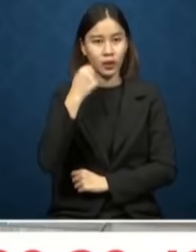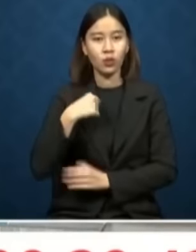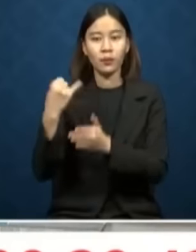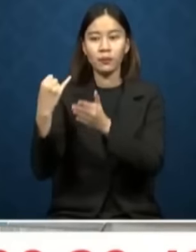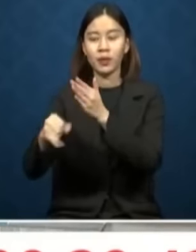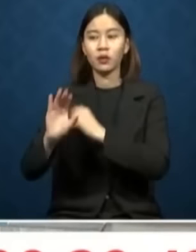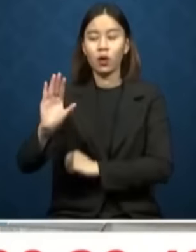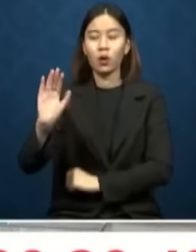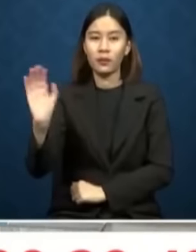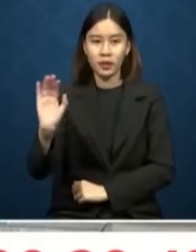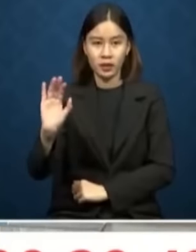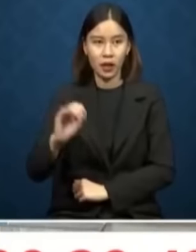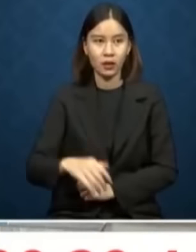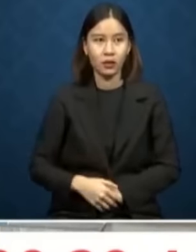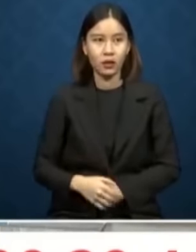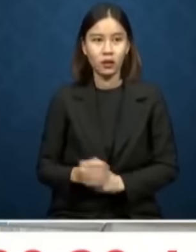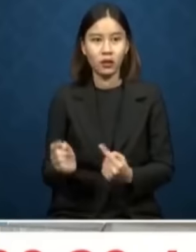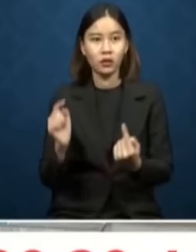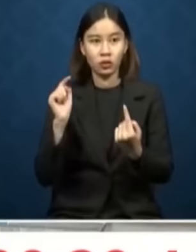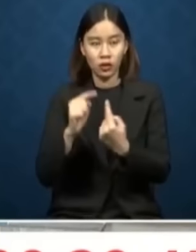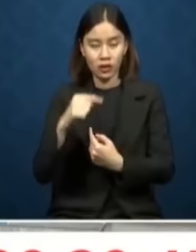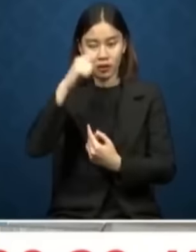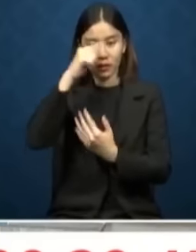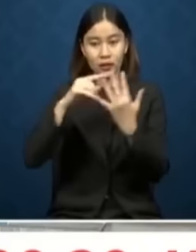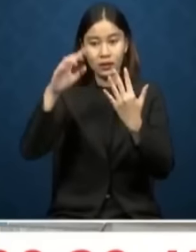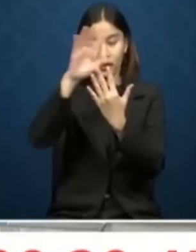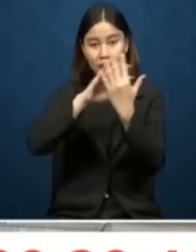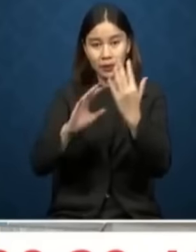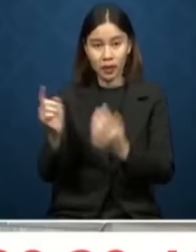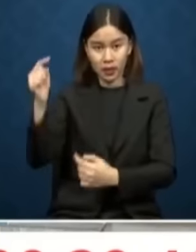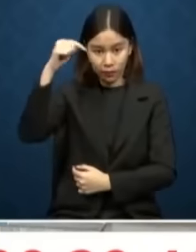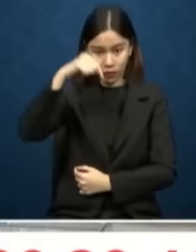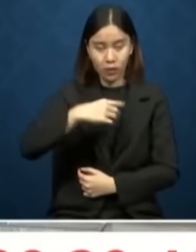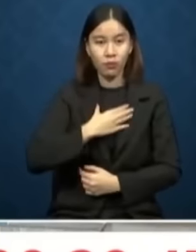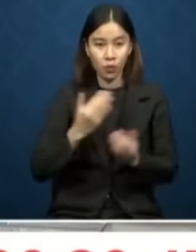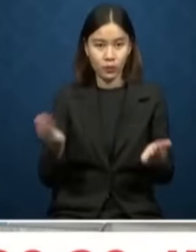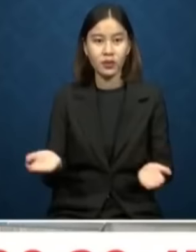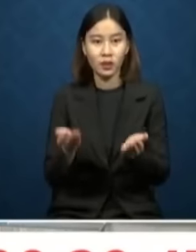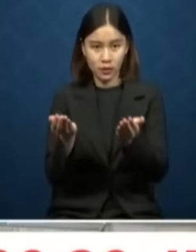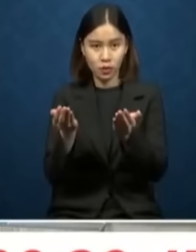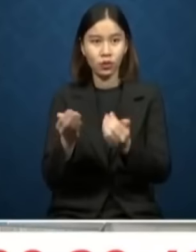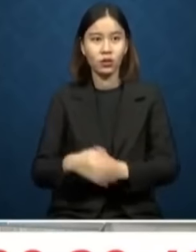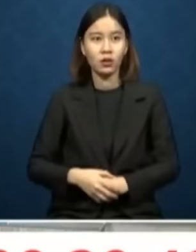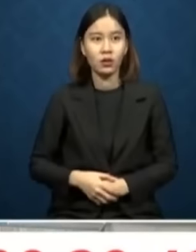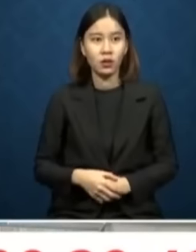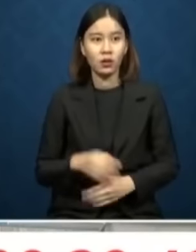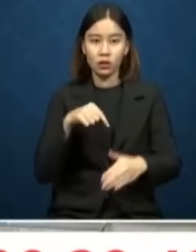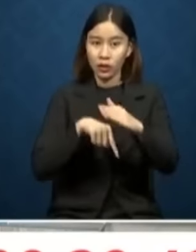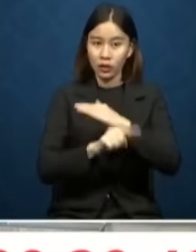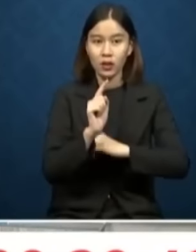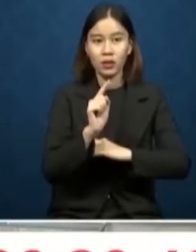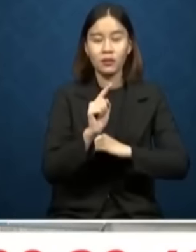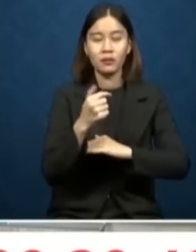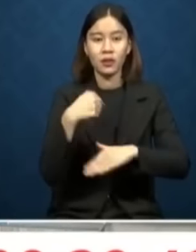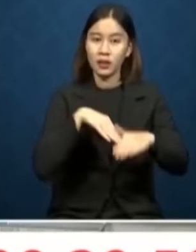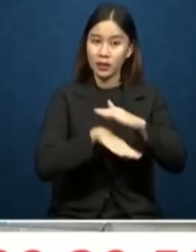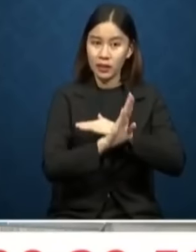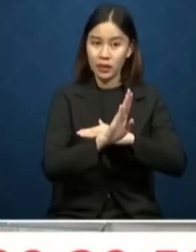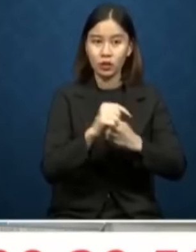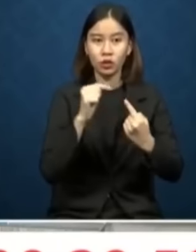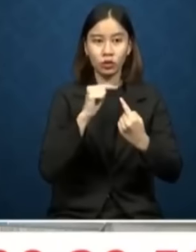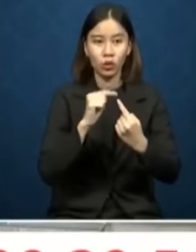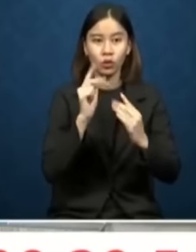านท่านกลับเข้าสู่ประเทศไทยผมสนับสนุนอย่างยิ่งครับหลังจากหนีคดีไปในคดีทุ